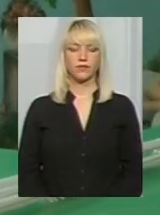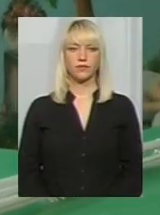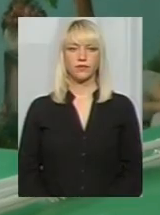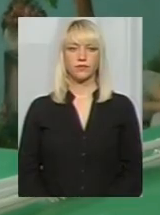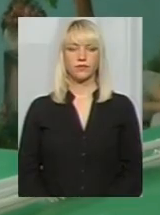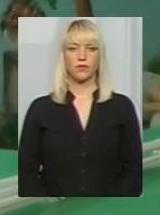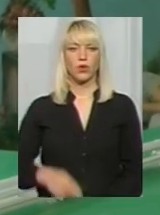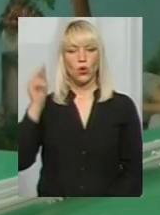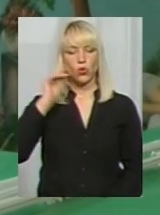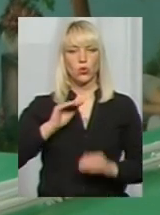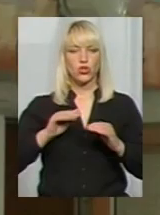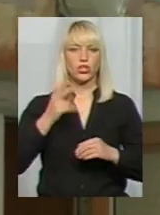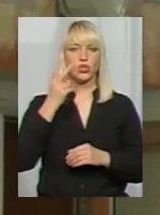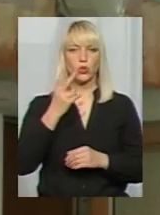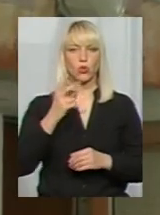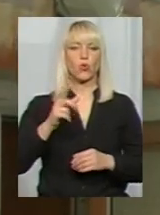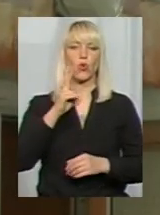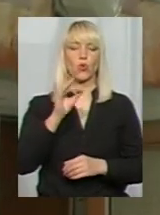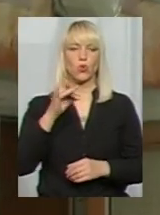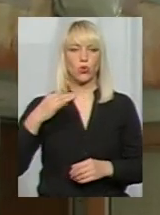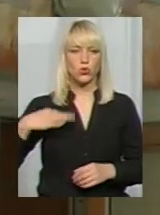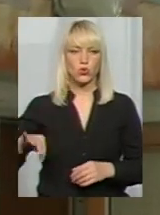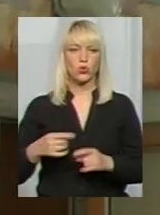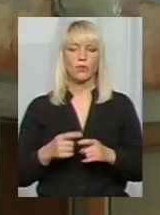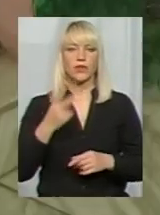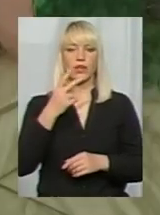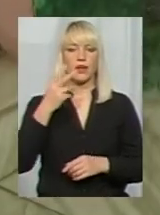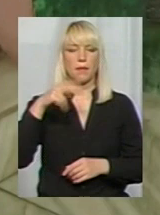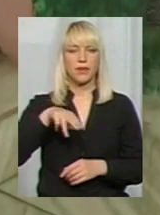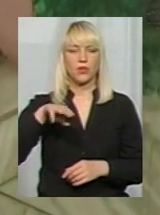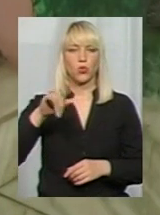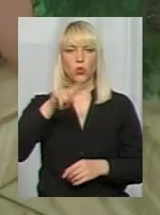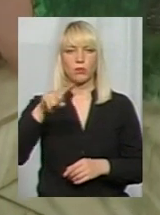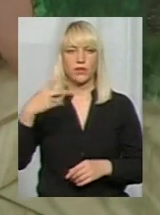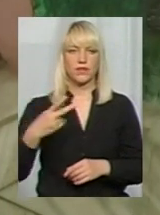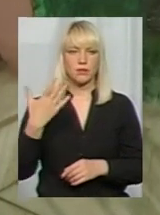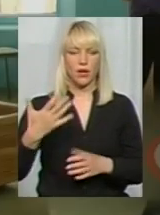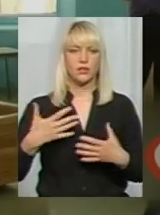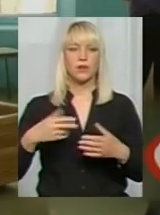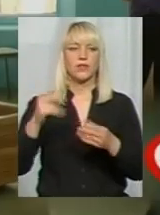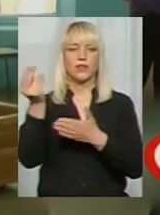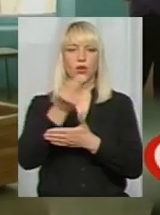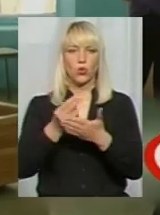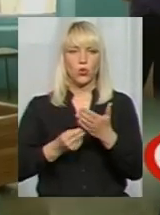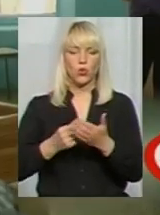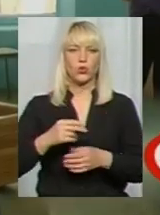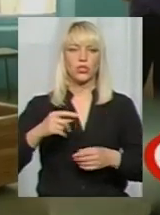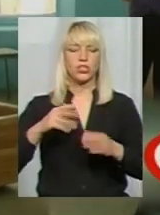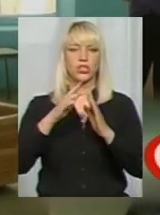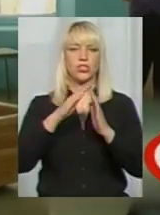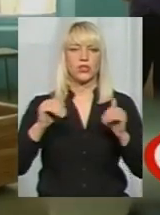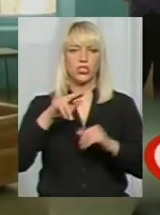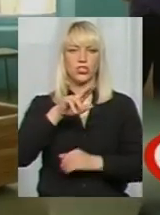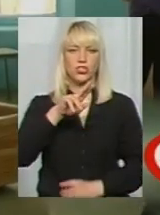Учні другого курсу Хмельницького училища номер 25 декорують хол оздоровчого комплексу «Чайка». Нам запропонували взяти